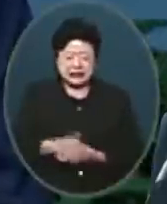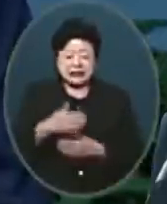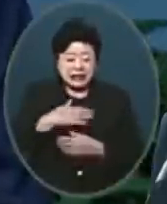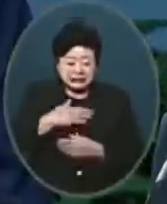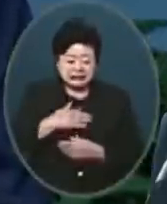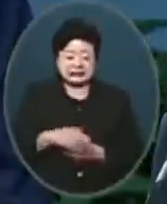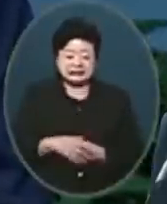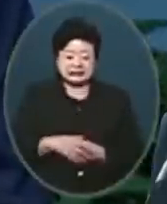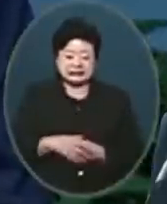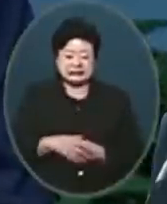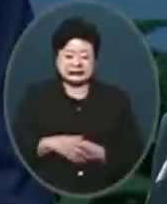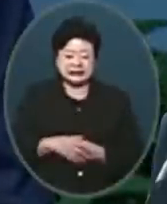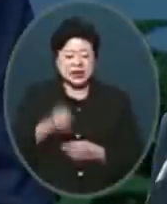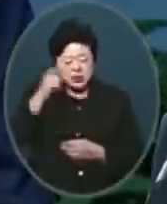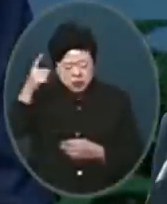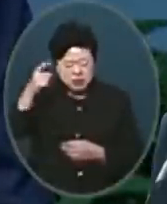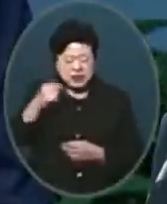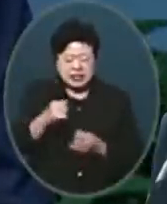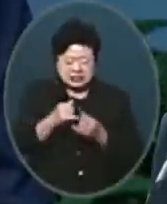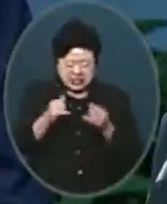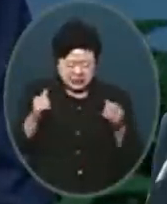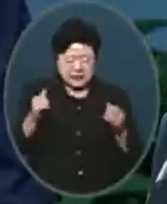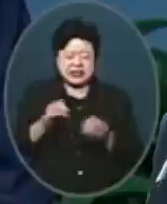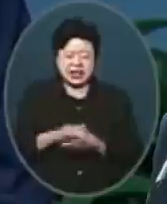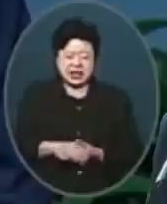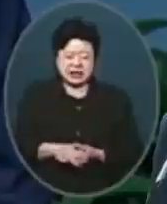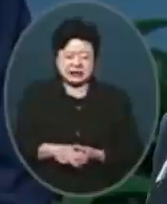나는 훌륭한 사람입니다.